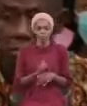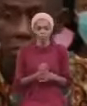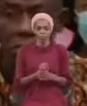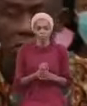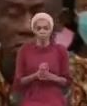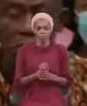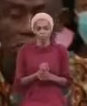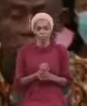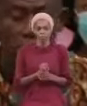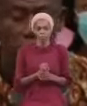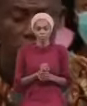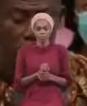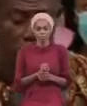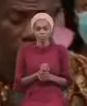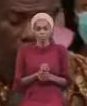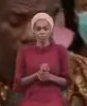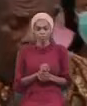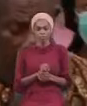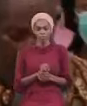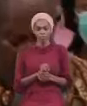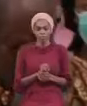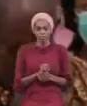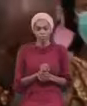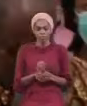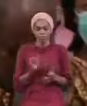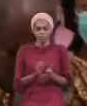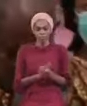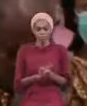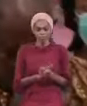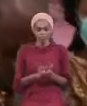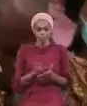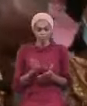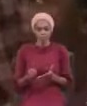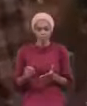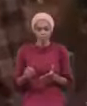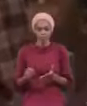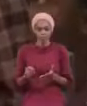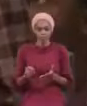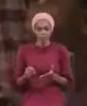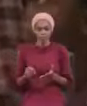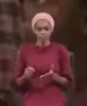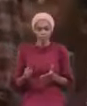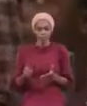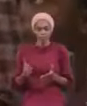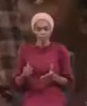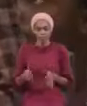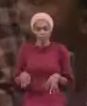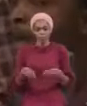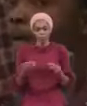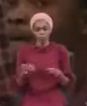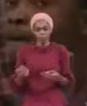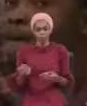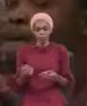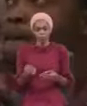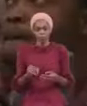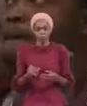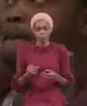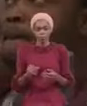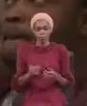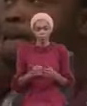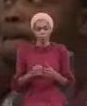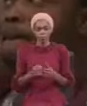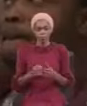district dans la région la dim ils n'ont pas divisé une partie